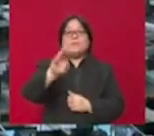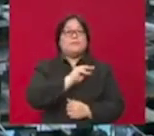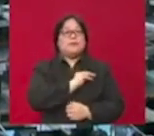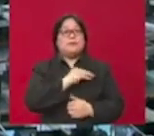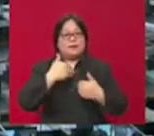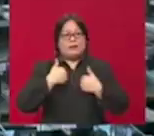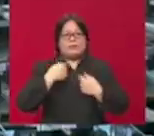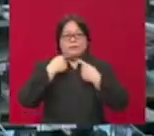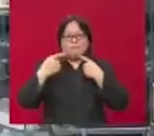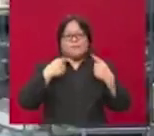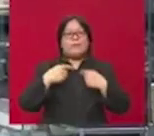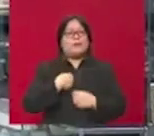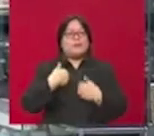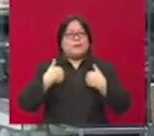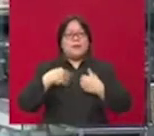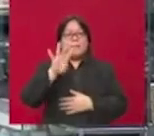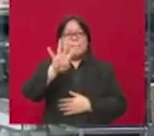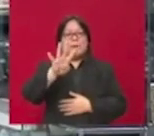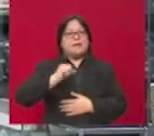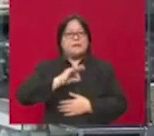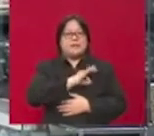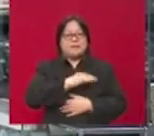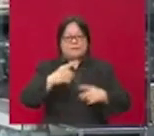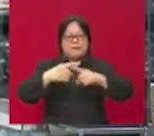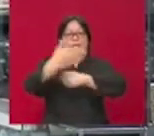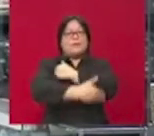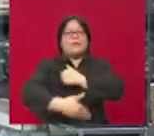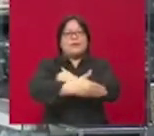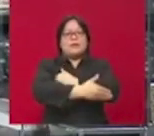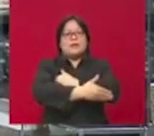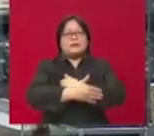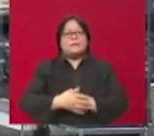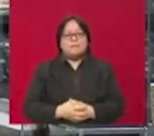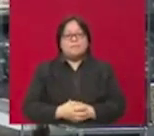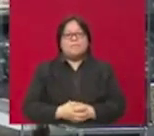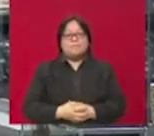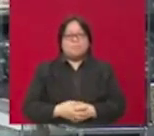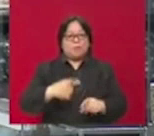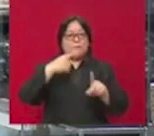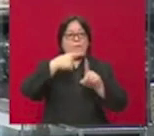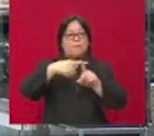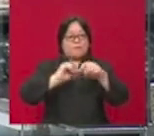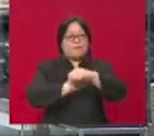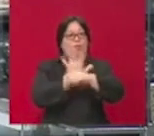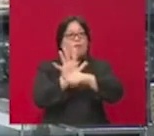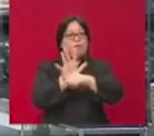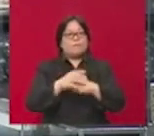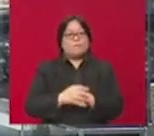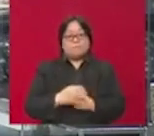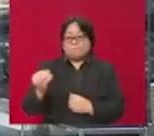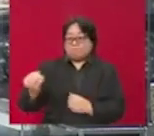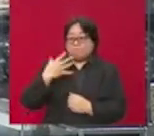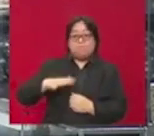Menteri ada menyebut ada 4 orang staf Dewan Negara yang dikatakan positif COVID. Dan saya